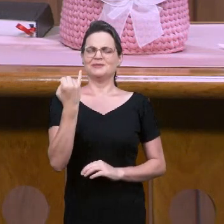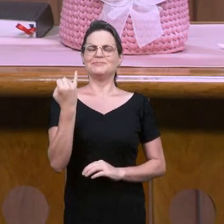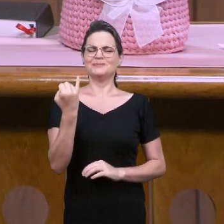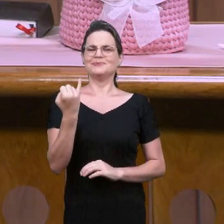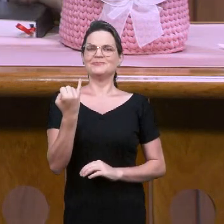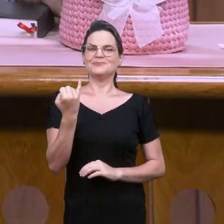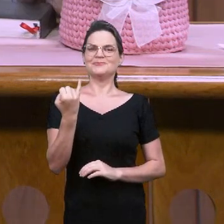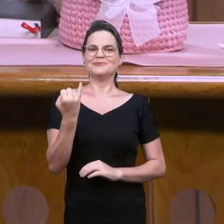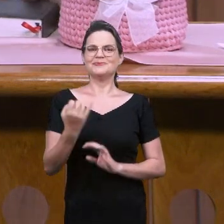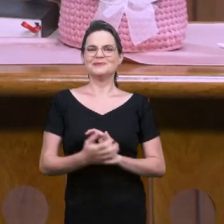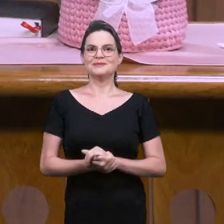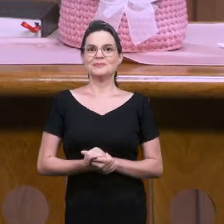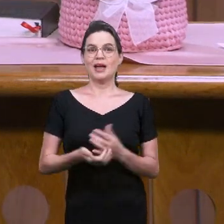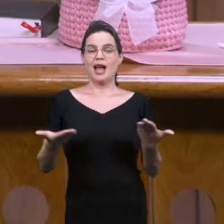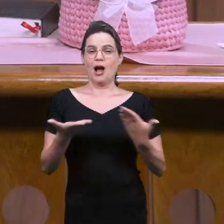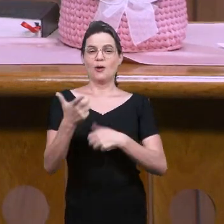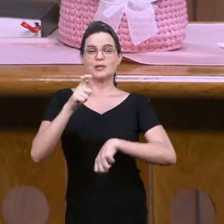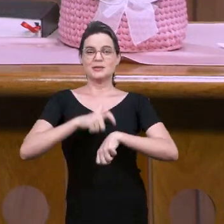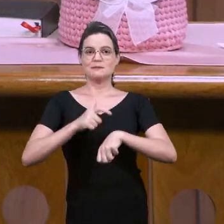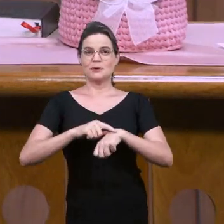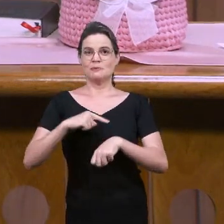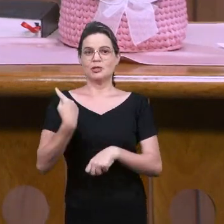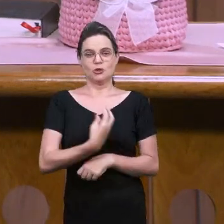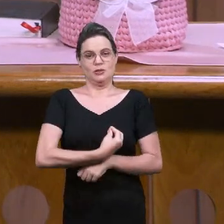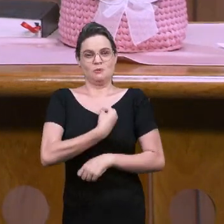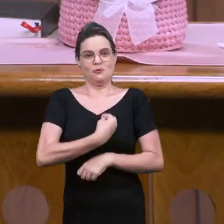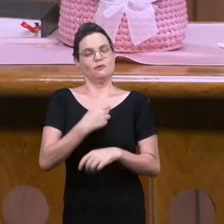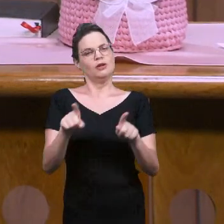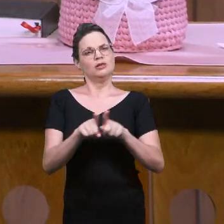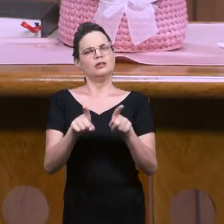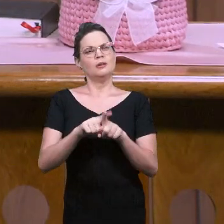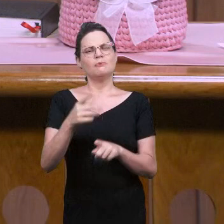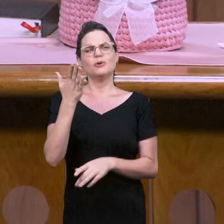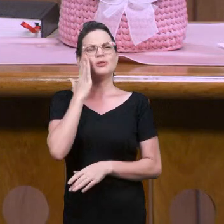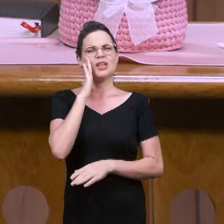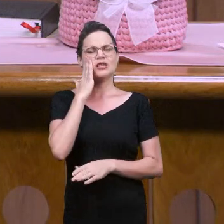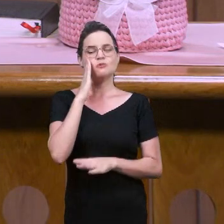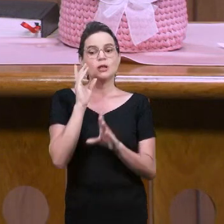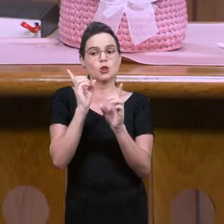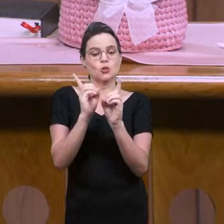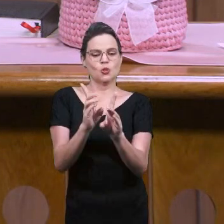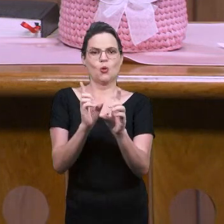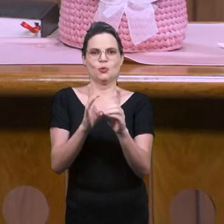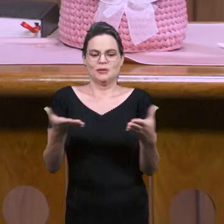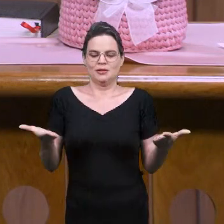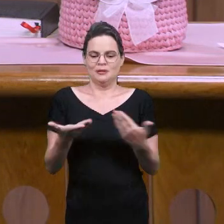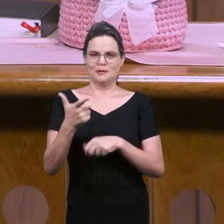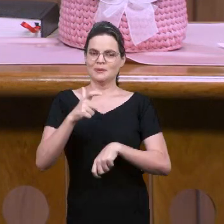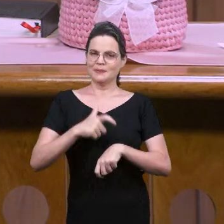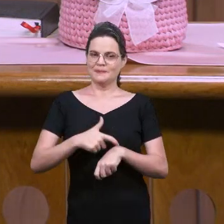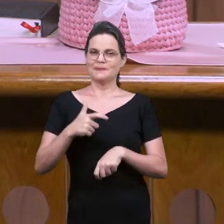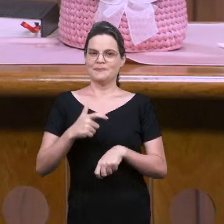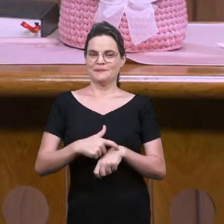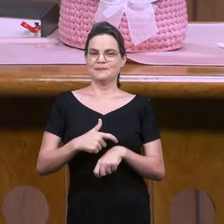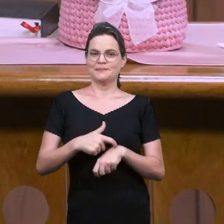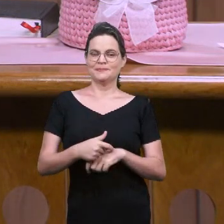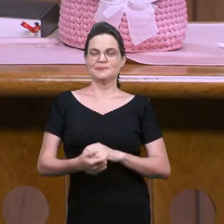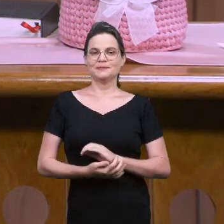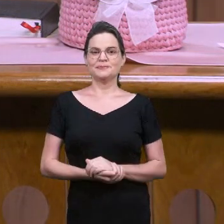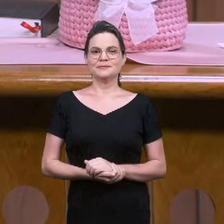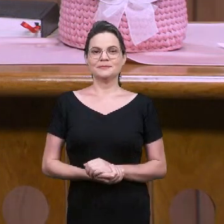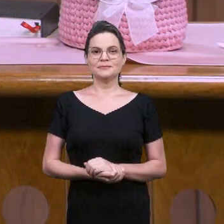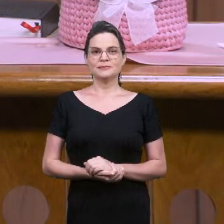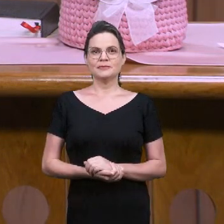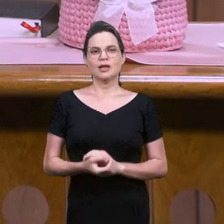important le moment que nous vivons et la compréhension doctrinaire de ce moment.